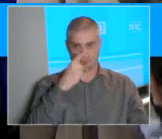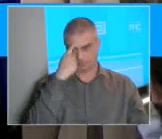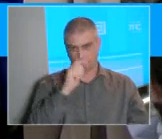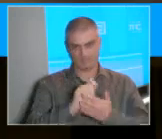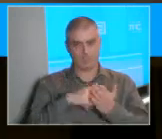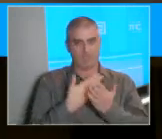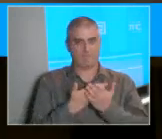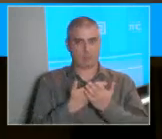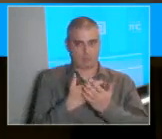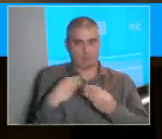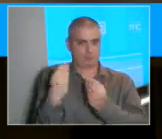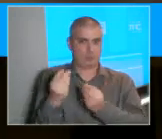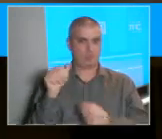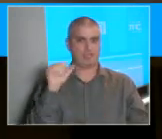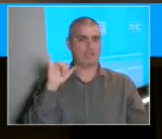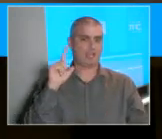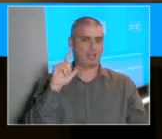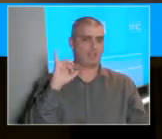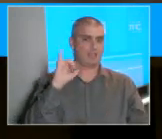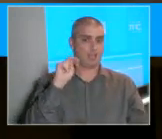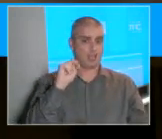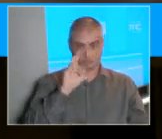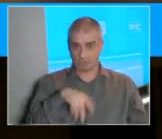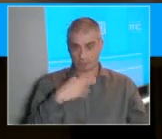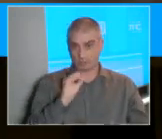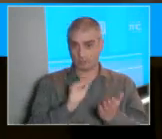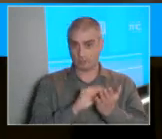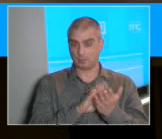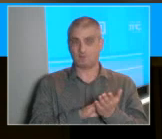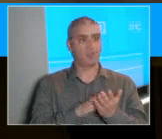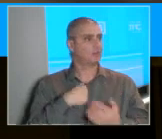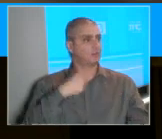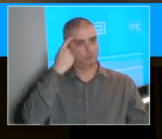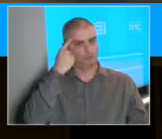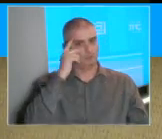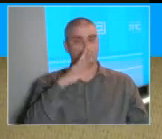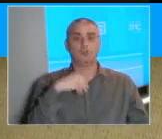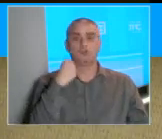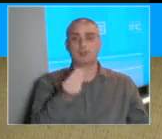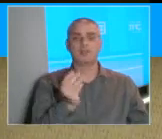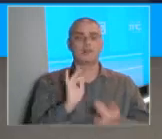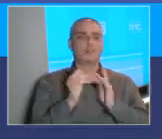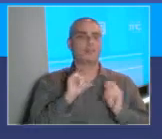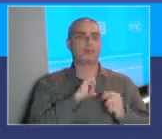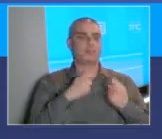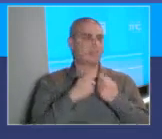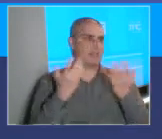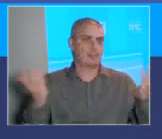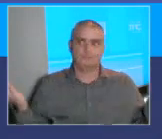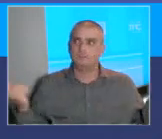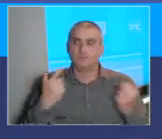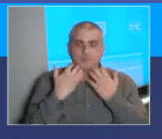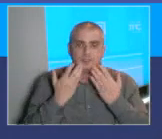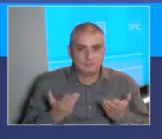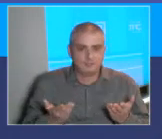שהחוות דעת שנתן אייל ינון יוכלו להיות תקפות? אני חושב שמה שניתן בניגוד עניינים, ולכאורה זה